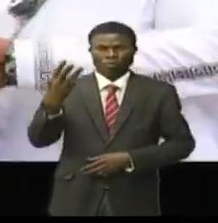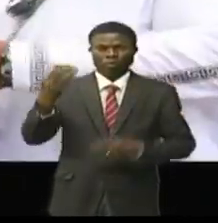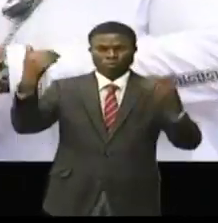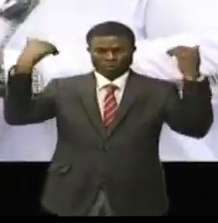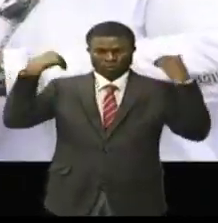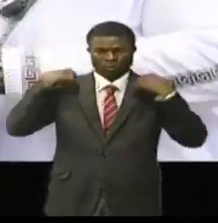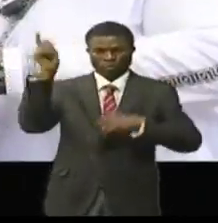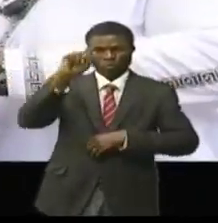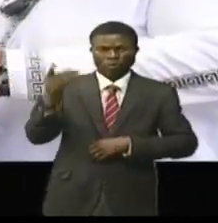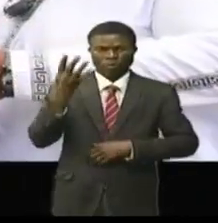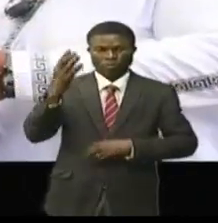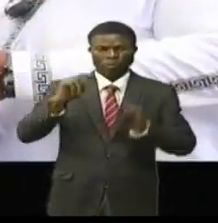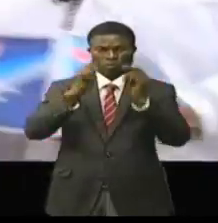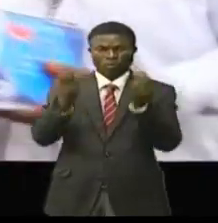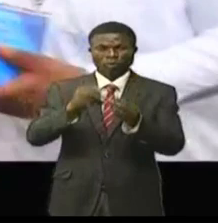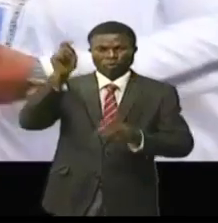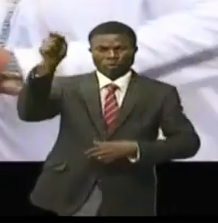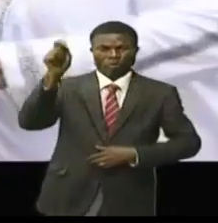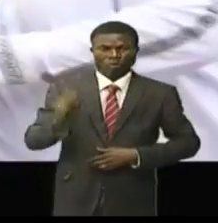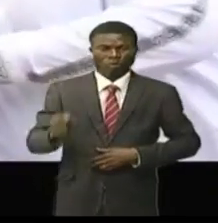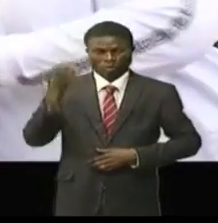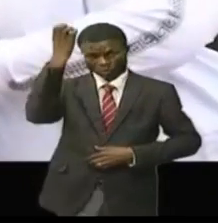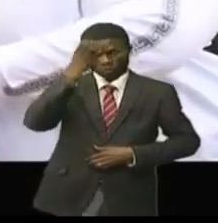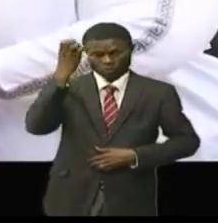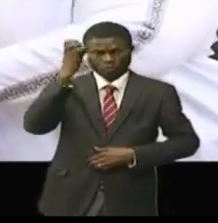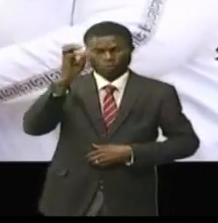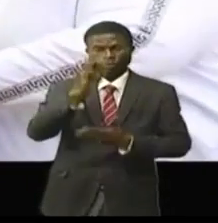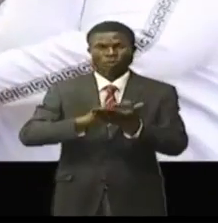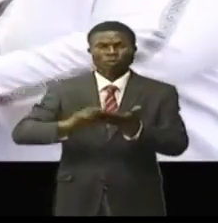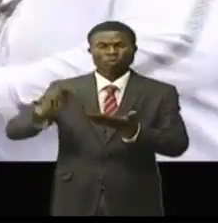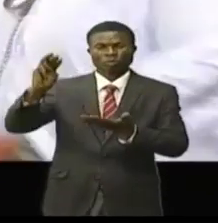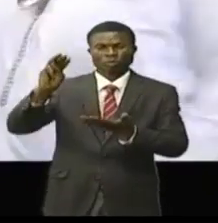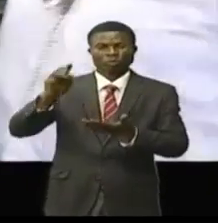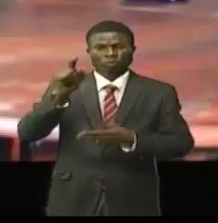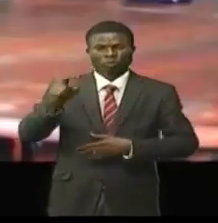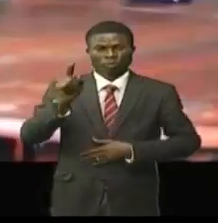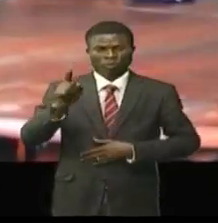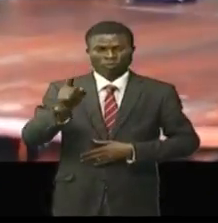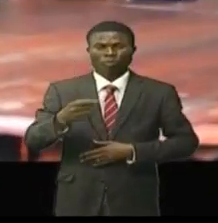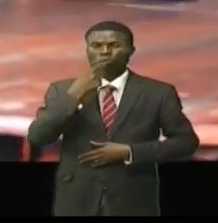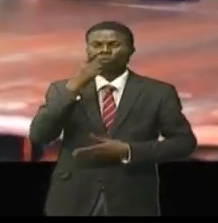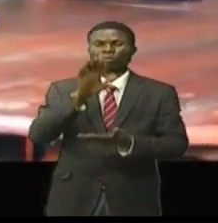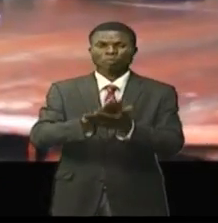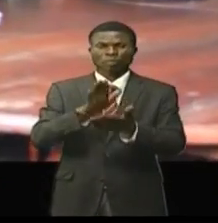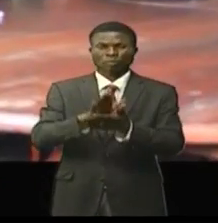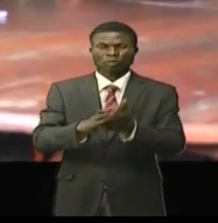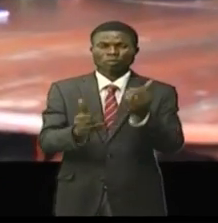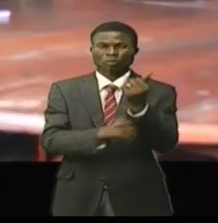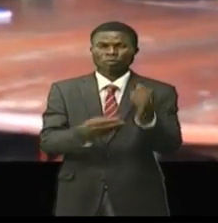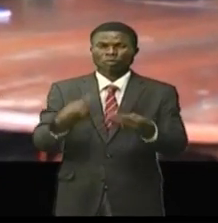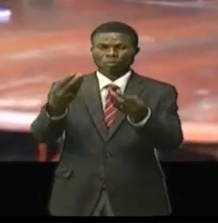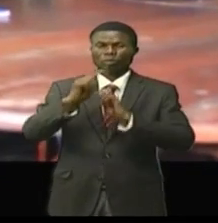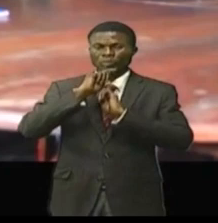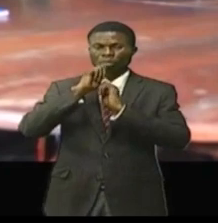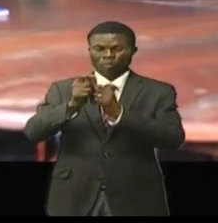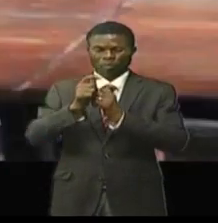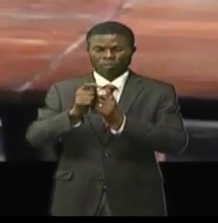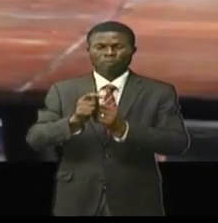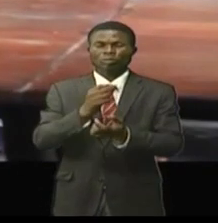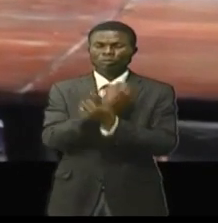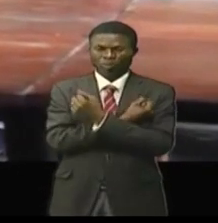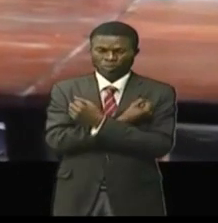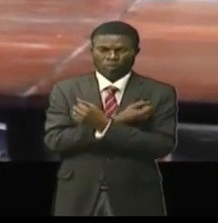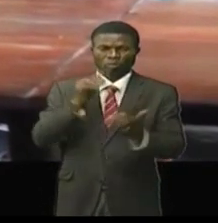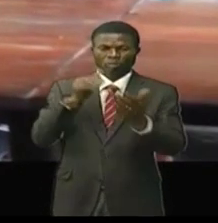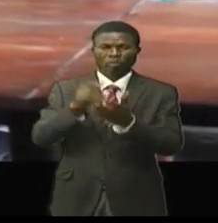la 34e région militaire, le général-major Peso Bruno a remercié les bienfaiteurs pour ce geste d'amour à